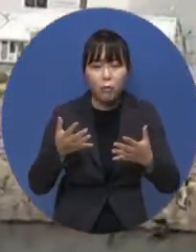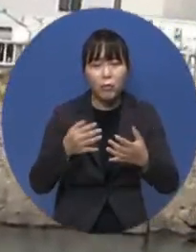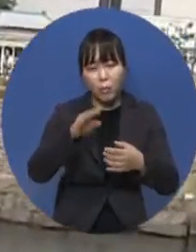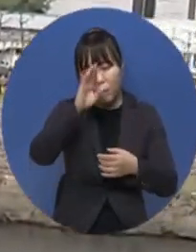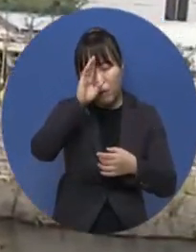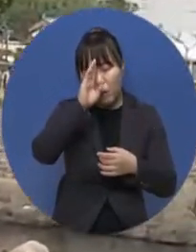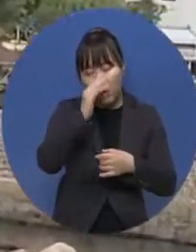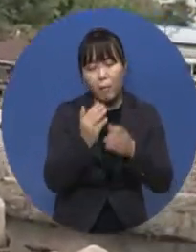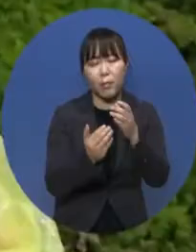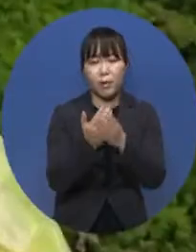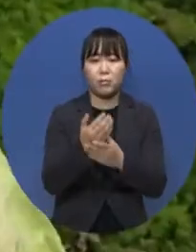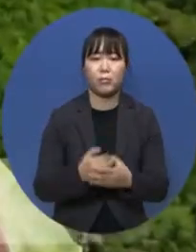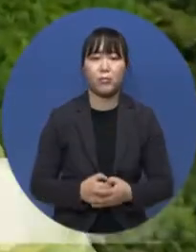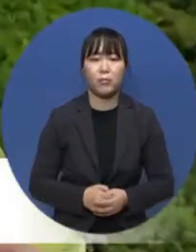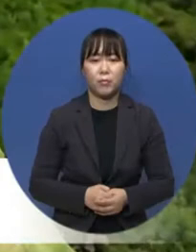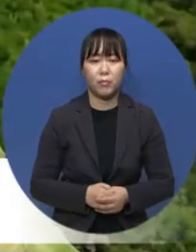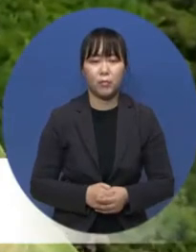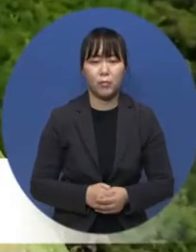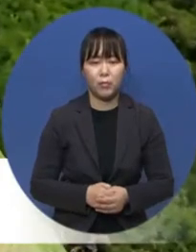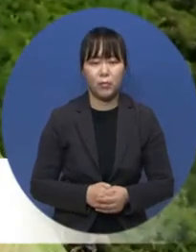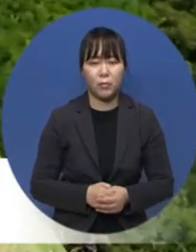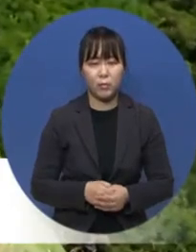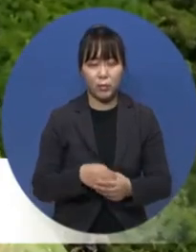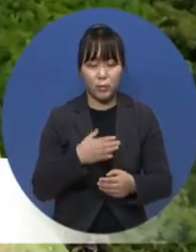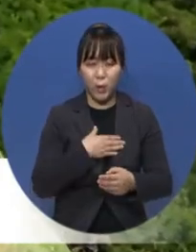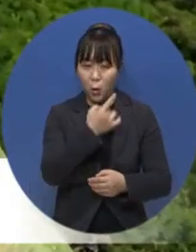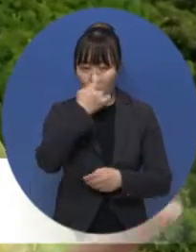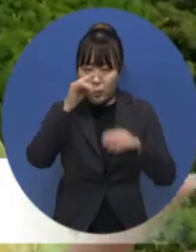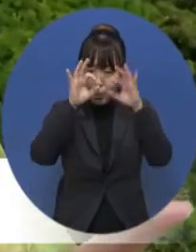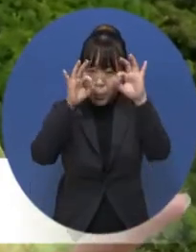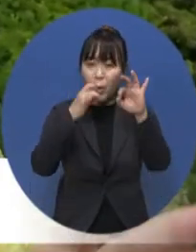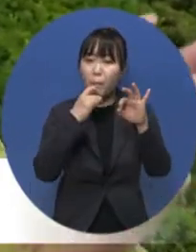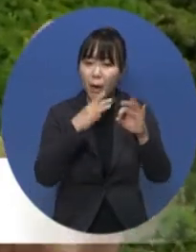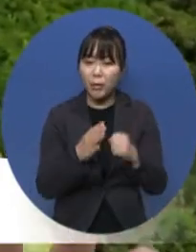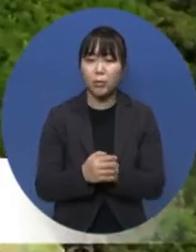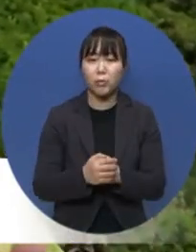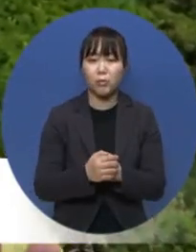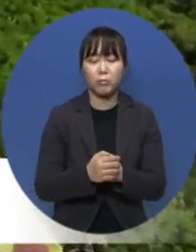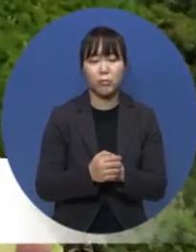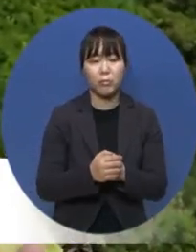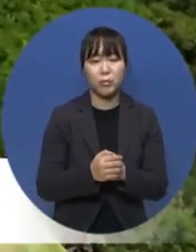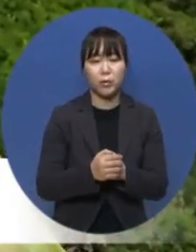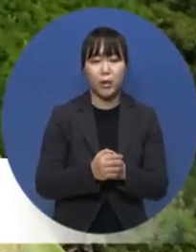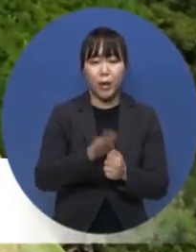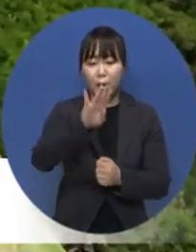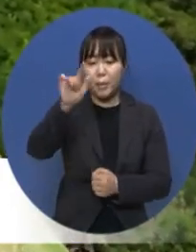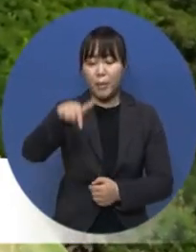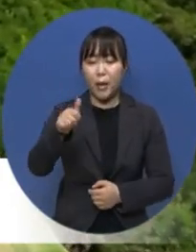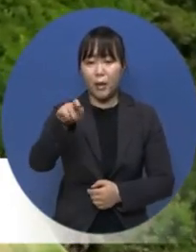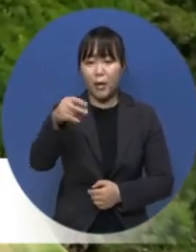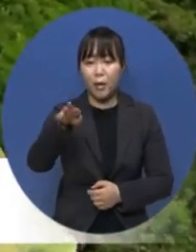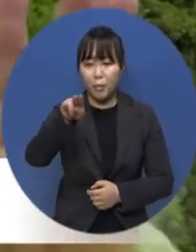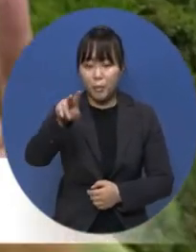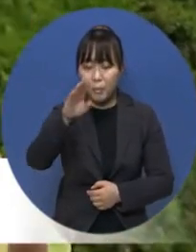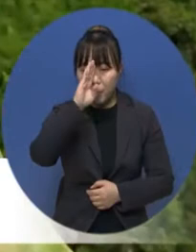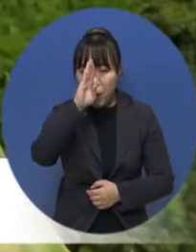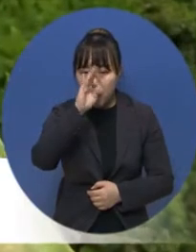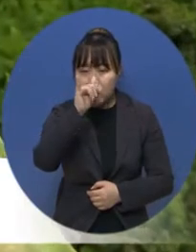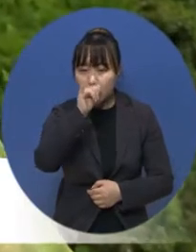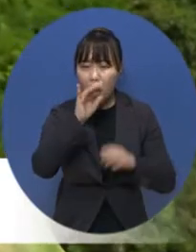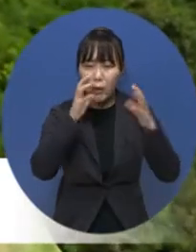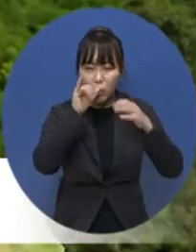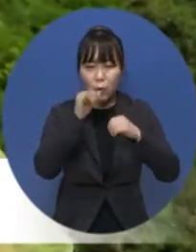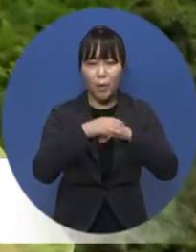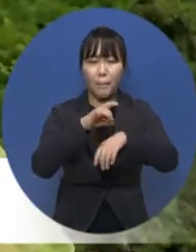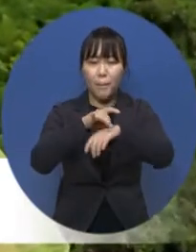있기 때문입니다. 제가 파악해 본 것만 해도 백혈병 걸린 아이가 있었고 그다음에 뼈암이